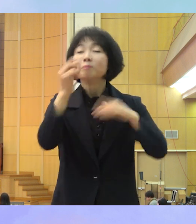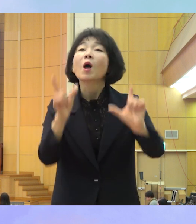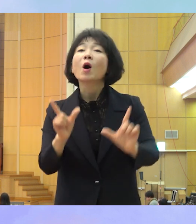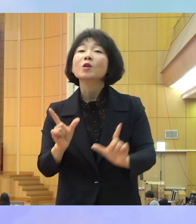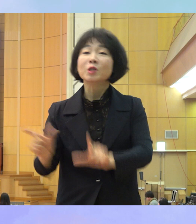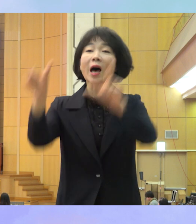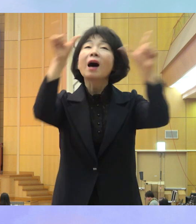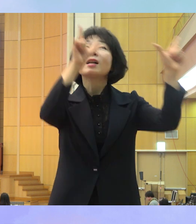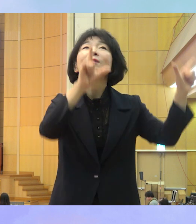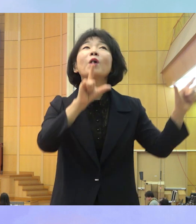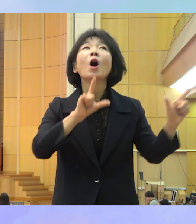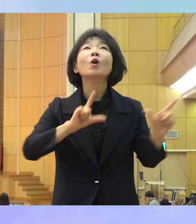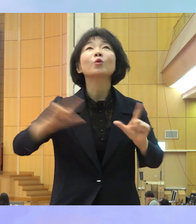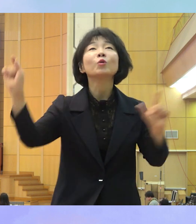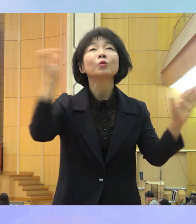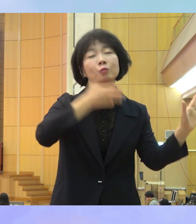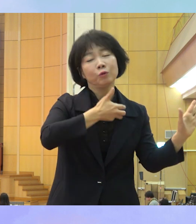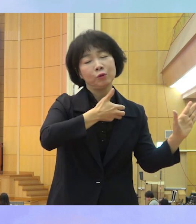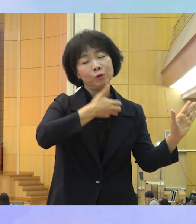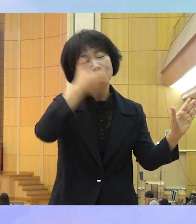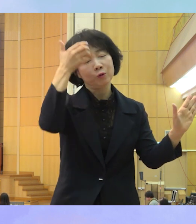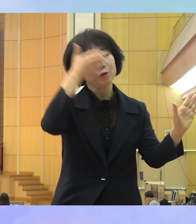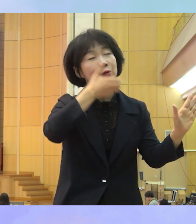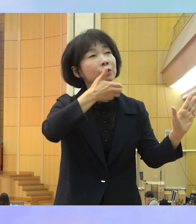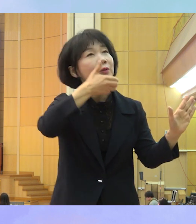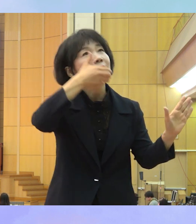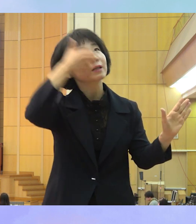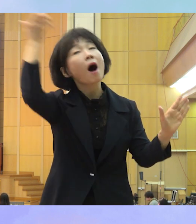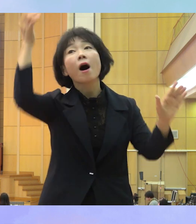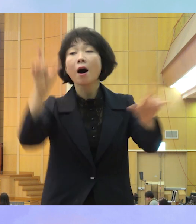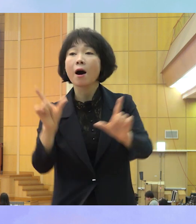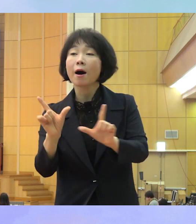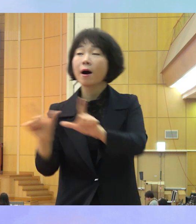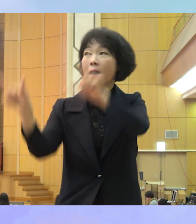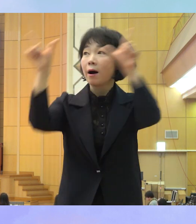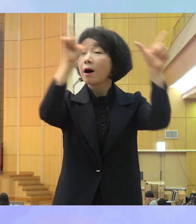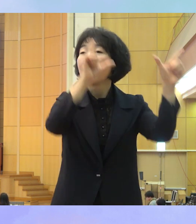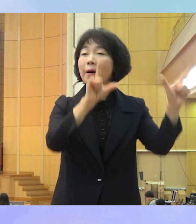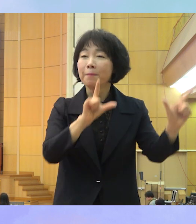숨을 쉬며 살며 꿈을 꾸는 삶,